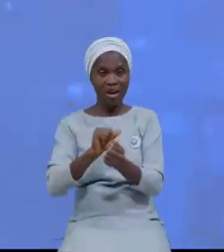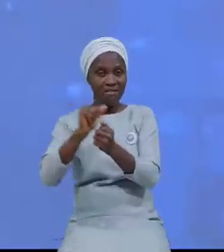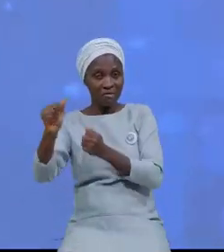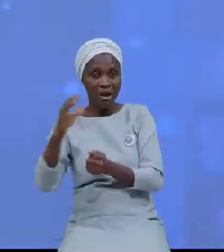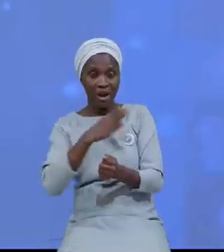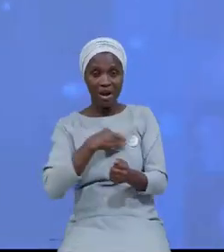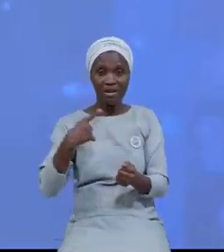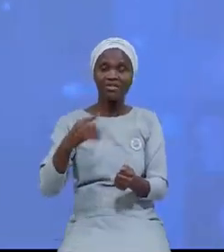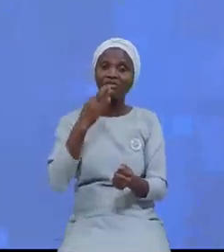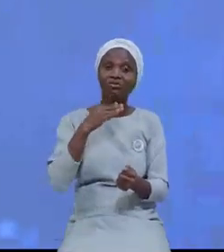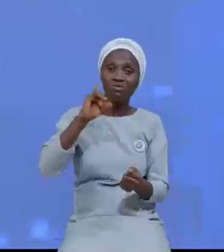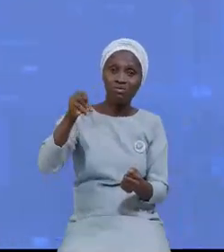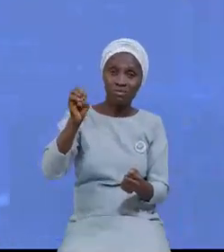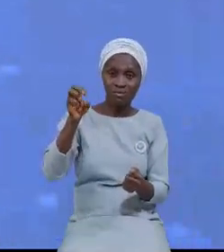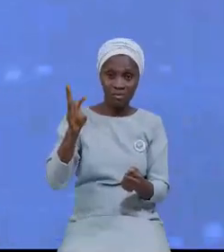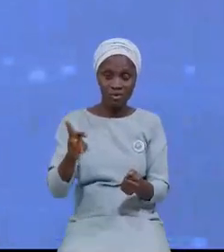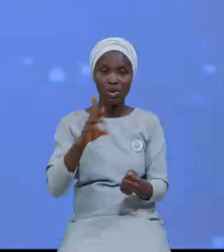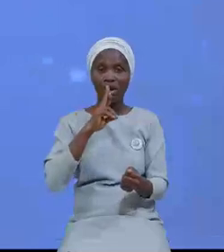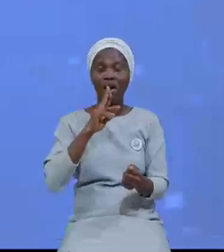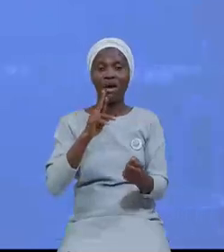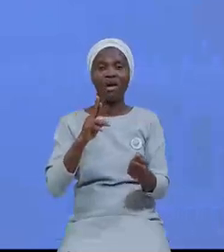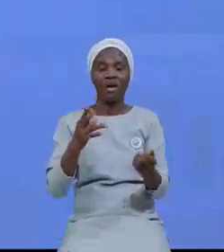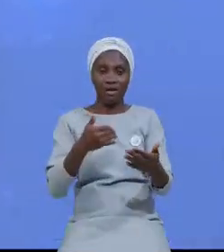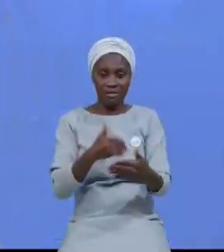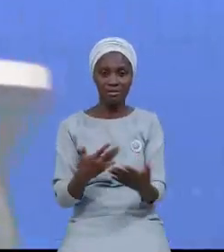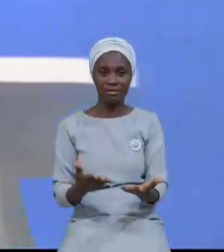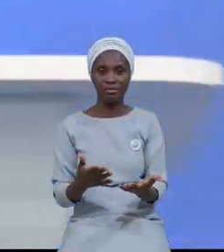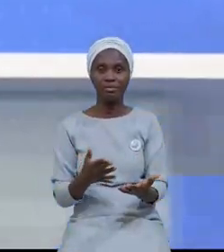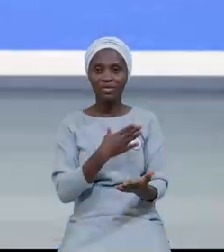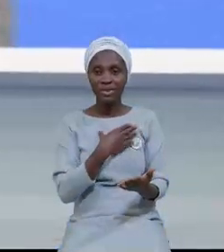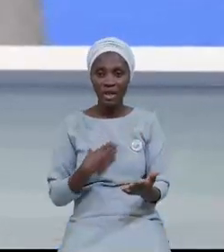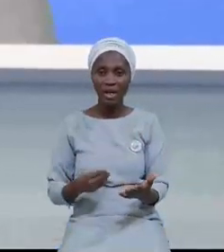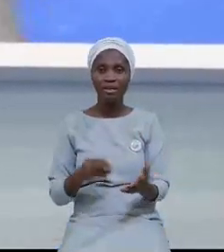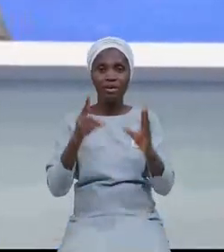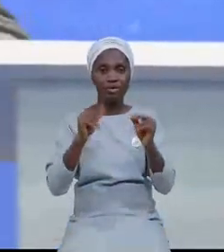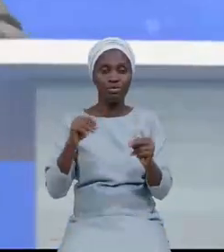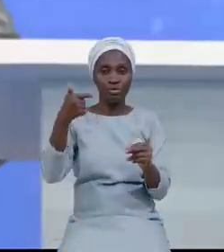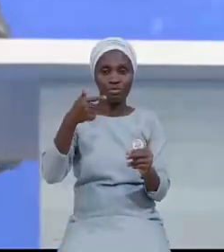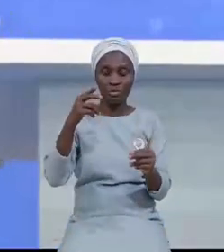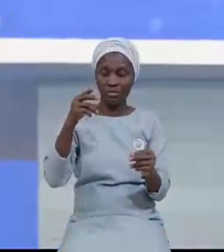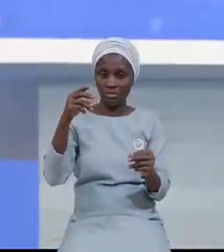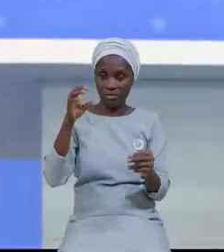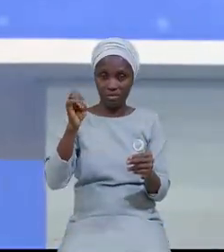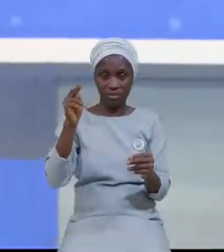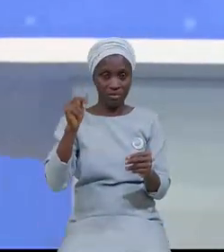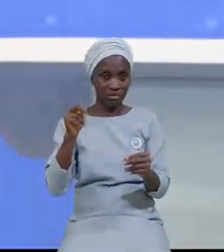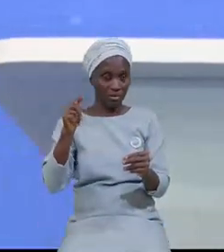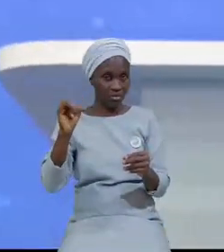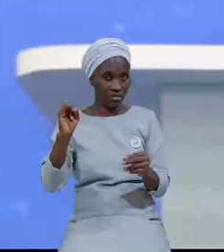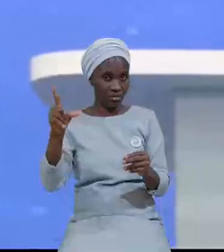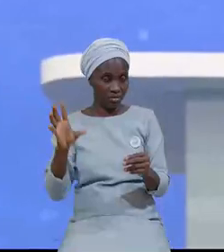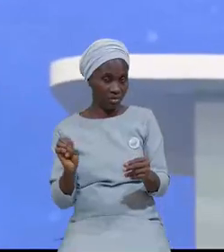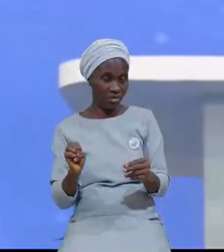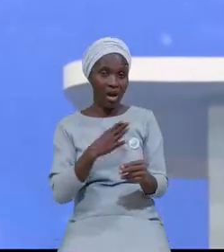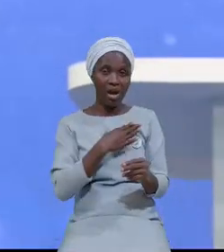paix à tout le monde il y a pas de juif qui aura la paix sans Christ le prince de paix aucun païen ne peut avoir la paix sans